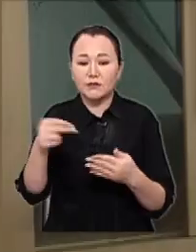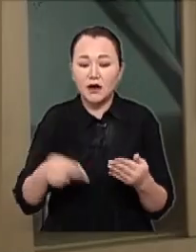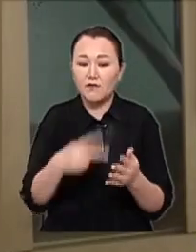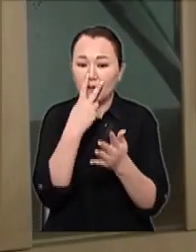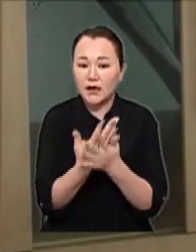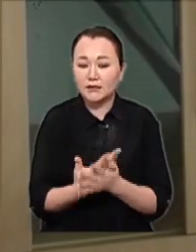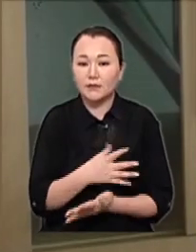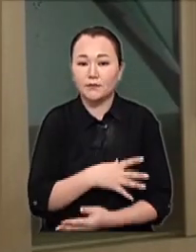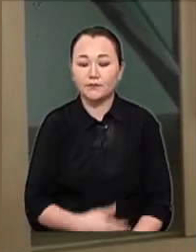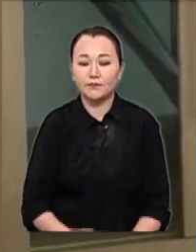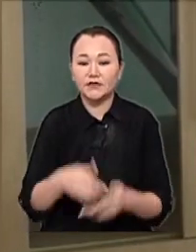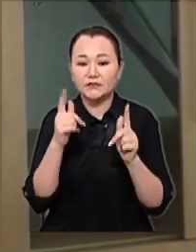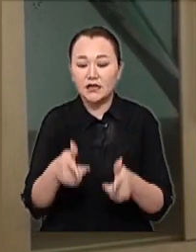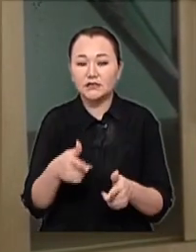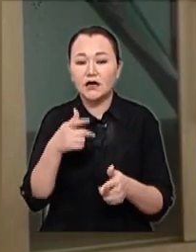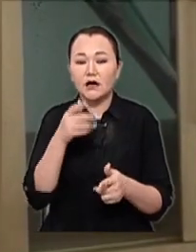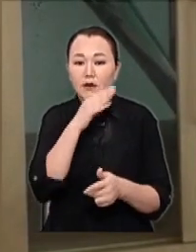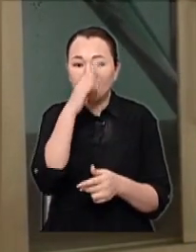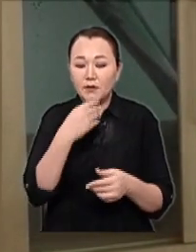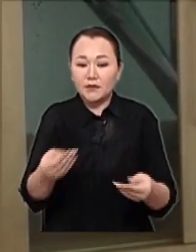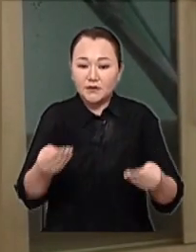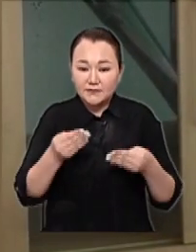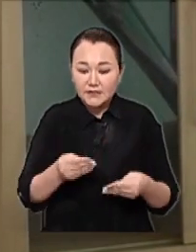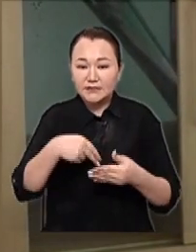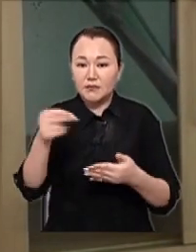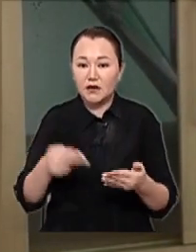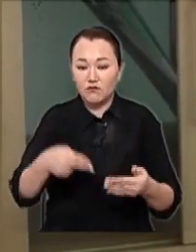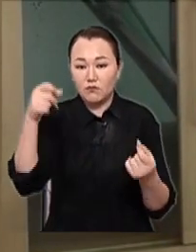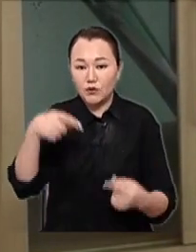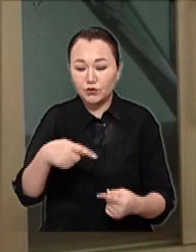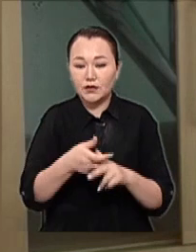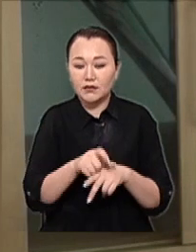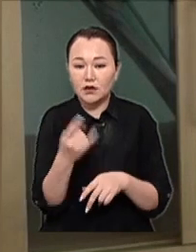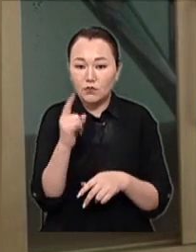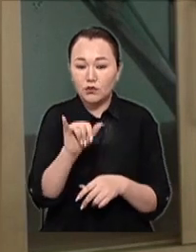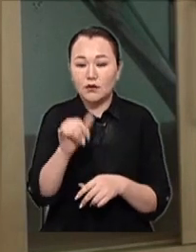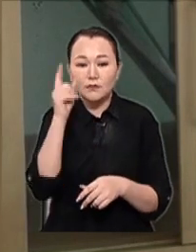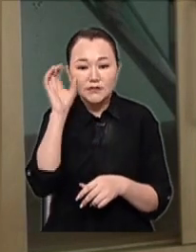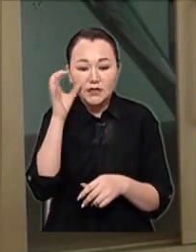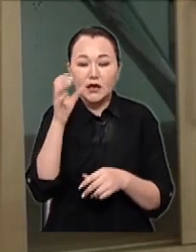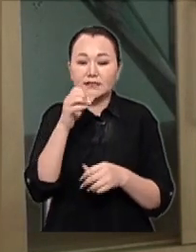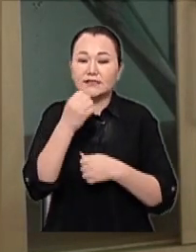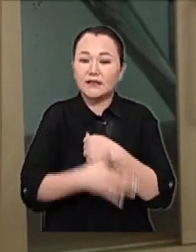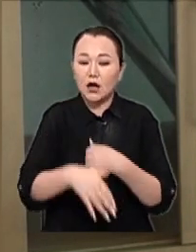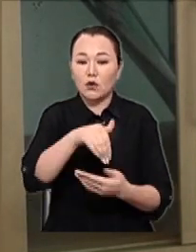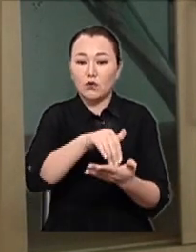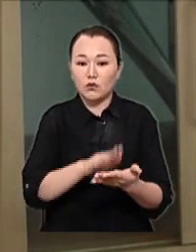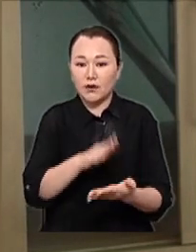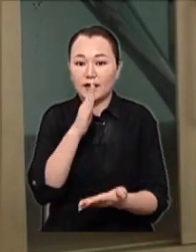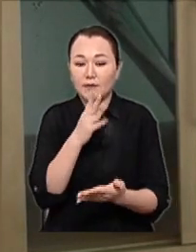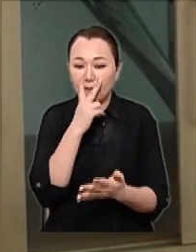көрсеткен. Согласно справке, которую ата-аналары бізге әкелген анықтамаға сәйкес, бұл бала психикалық денсаулық орталығында тіркеуде